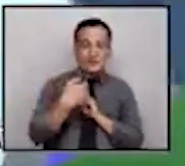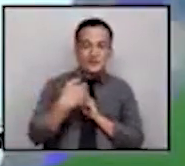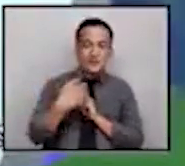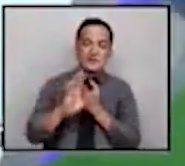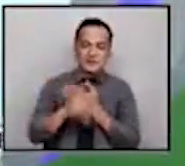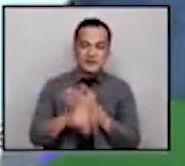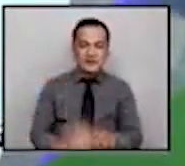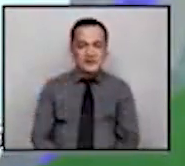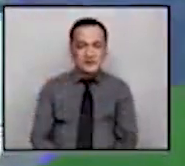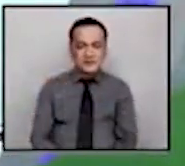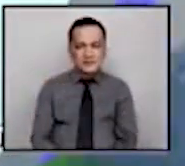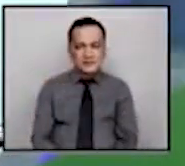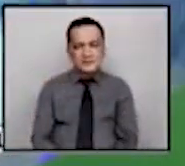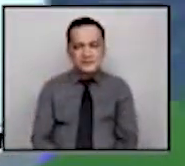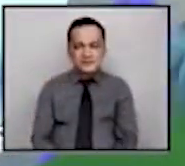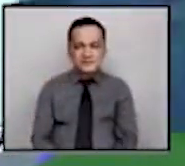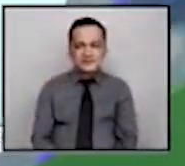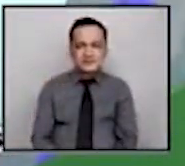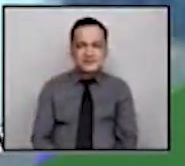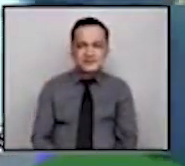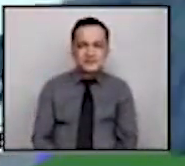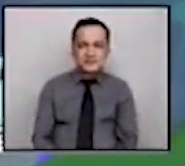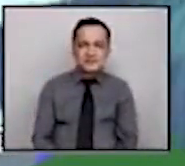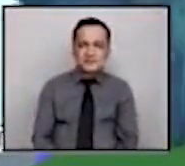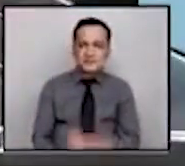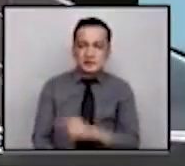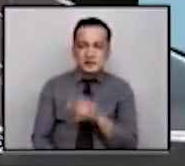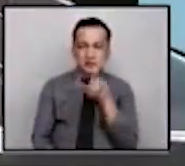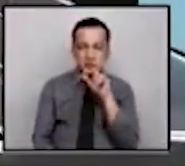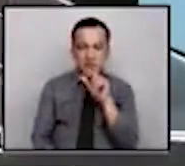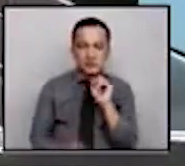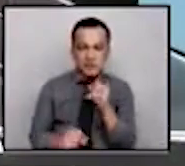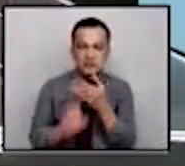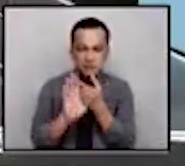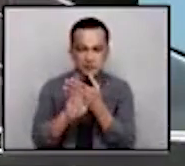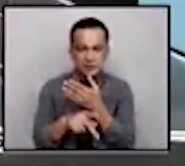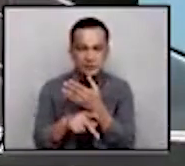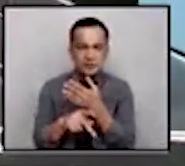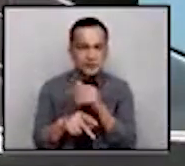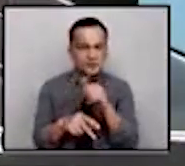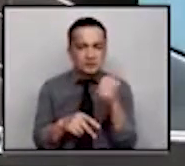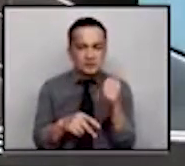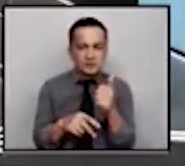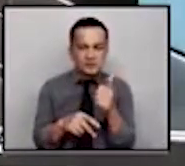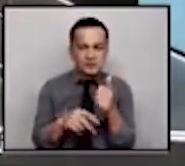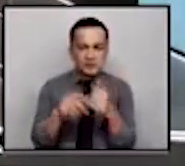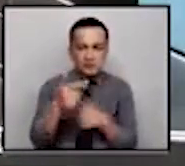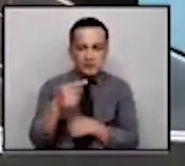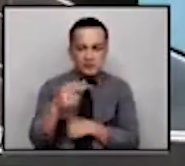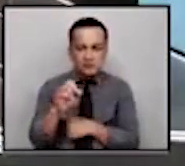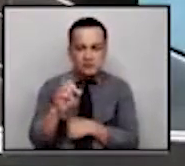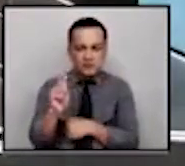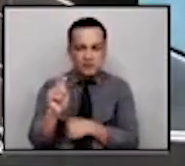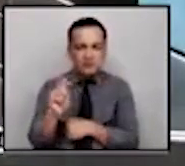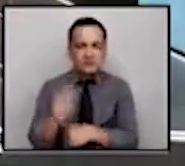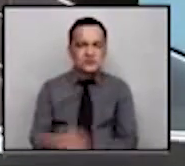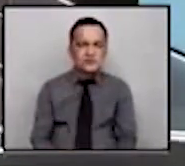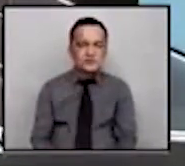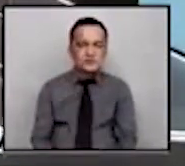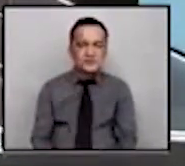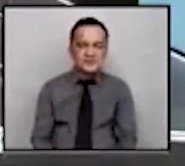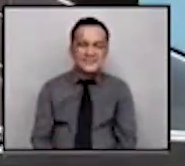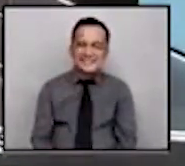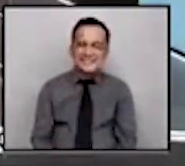in fairness kasi, itong mga ibon na to, kaya nilang bumalik. Mm-hmm. Yung iba, gina-ghost eh. Ah, ganon?